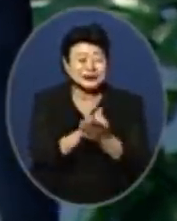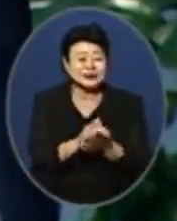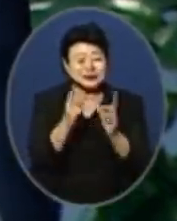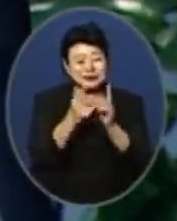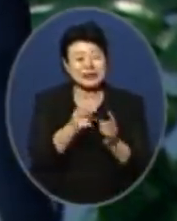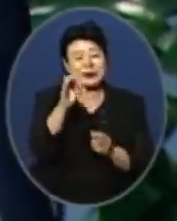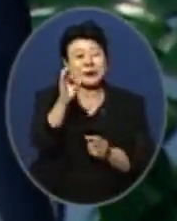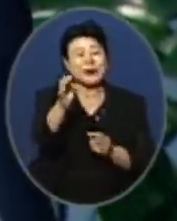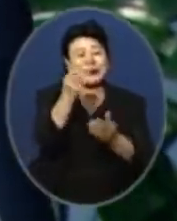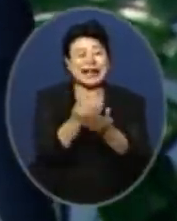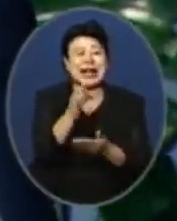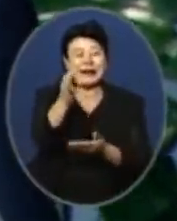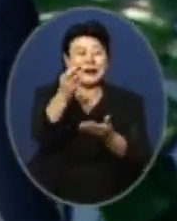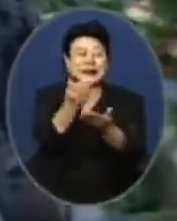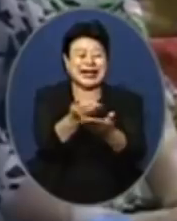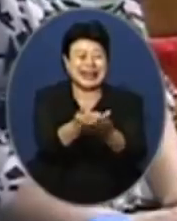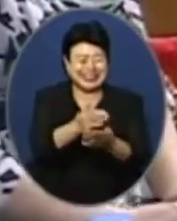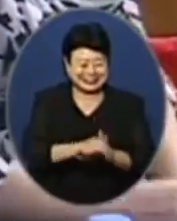만나면 돈.